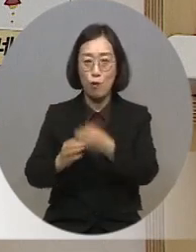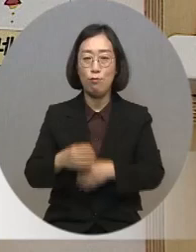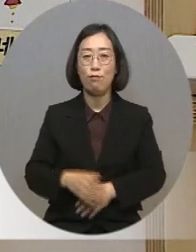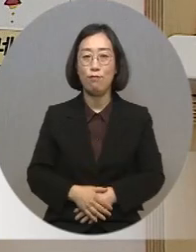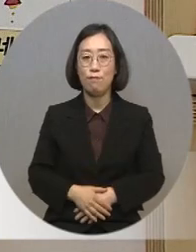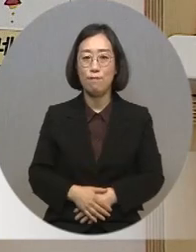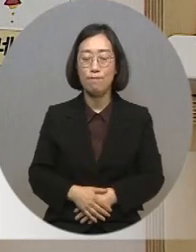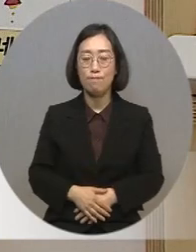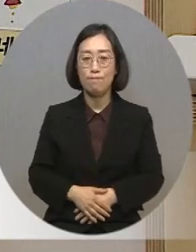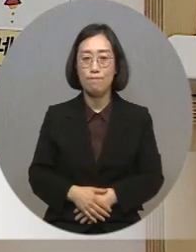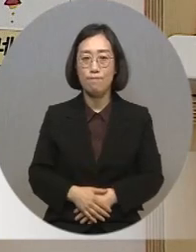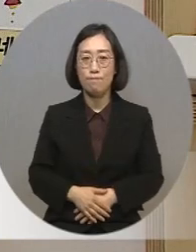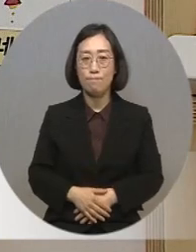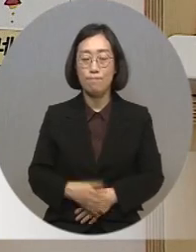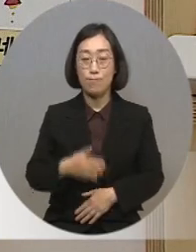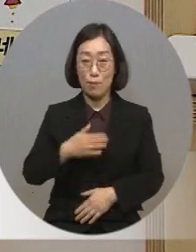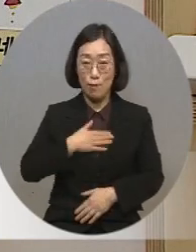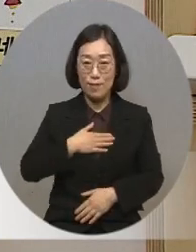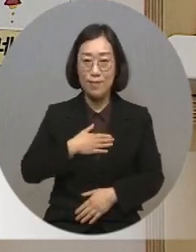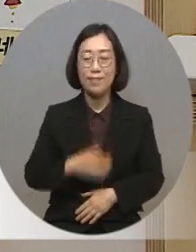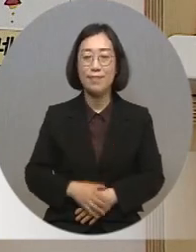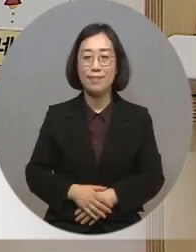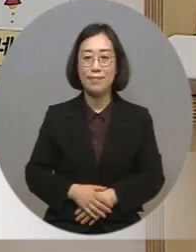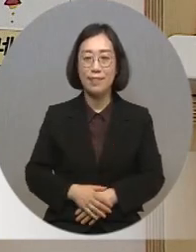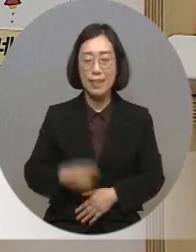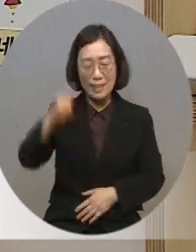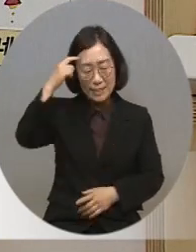되면은 저는